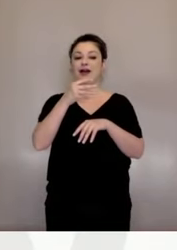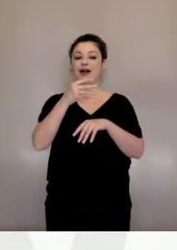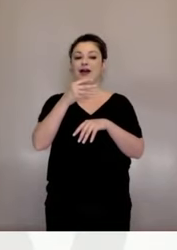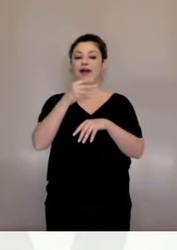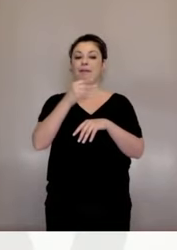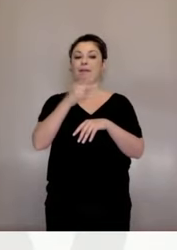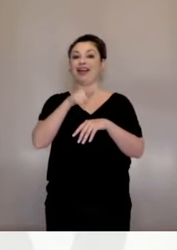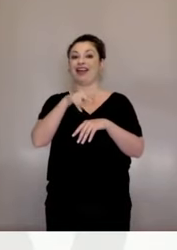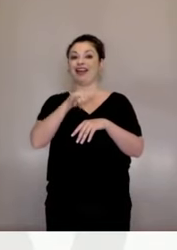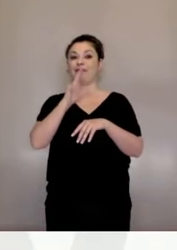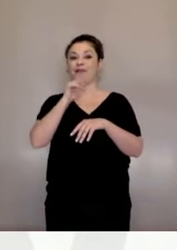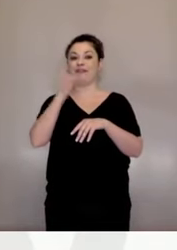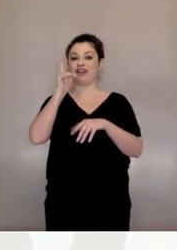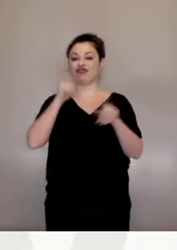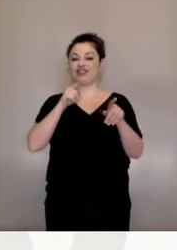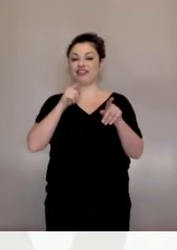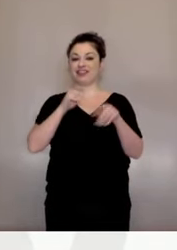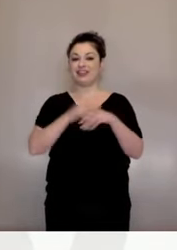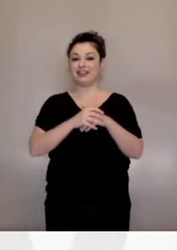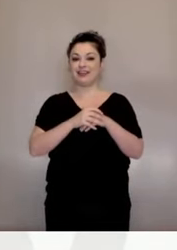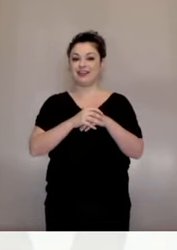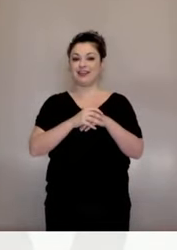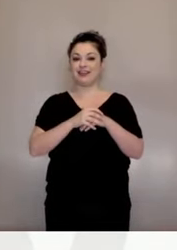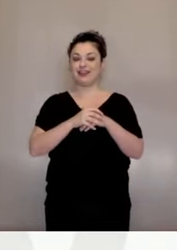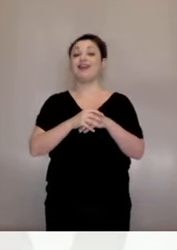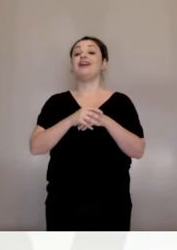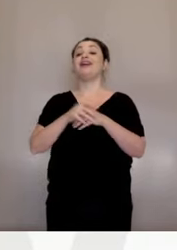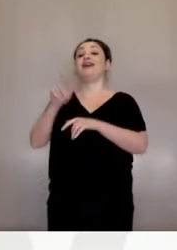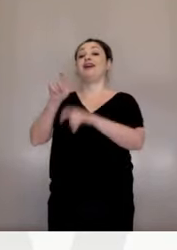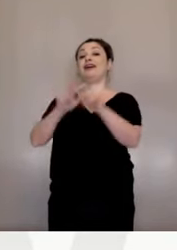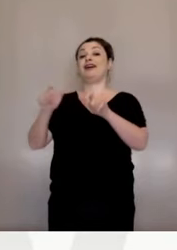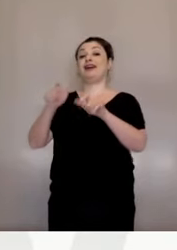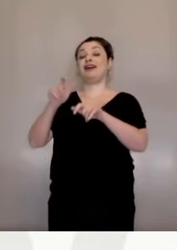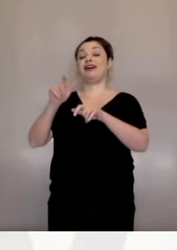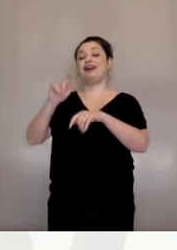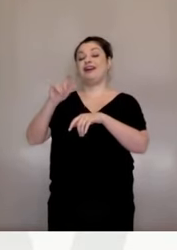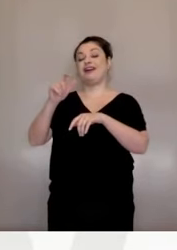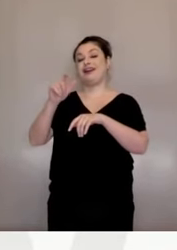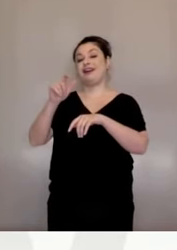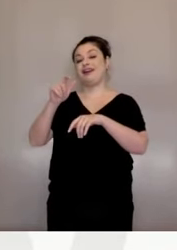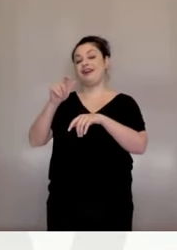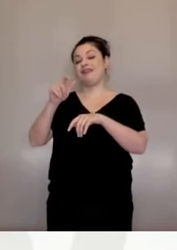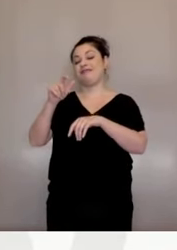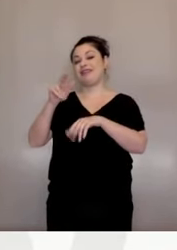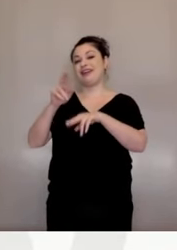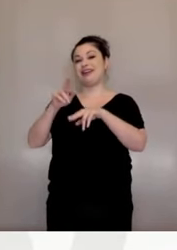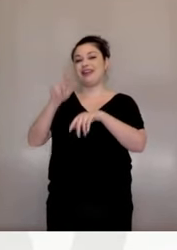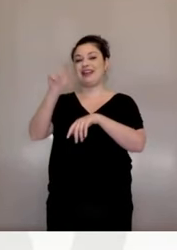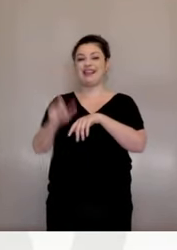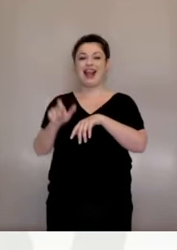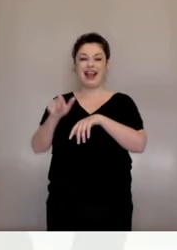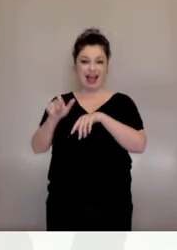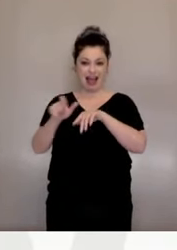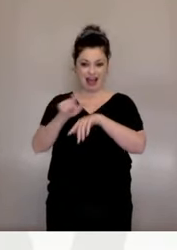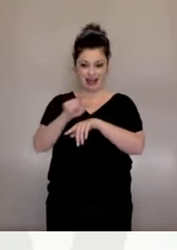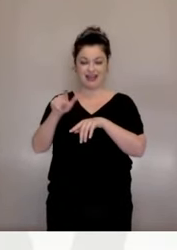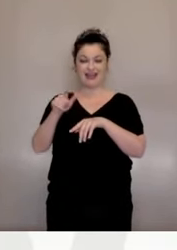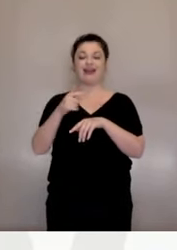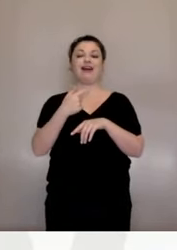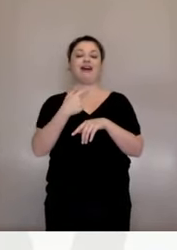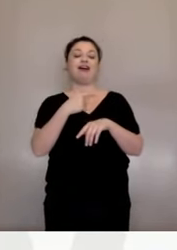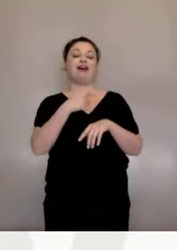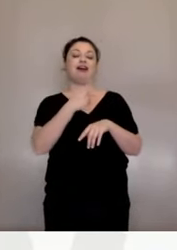alors, j'interviens. Per il pubblico italiano, dico che farò una prima domanda,